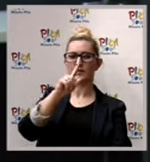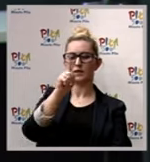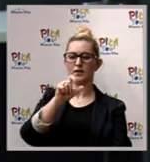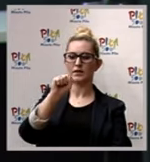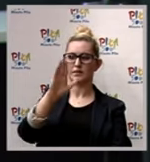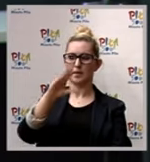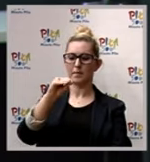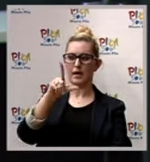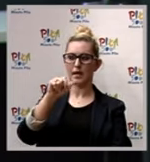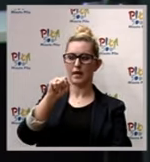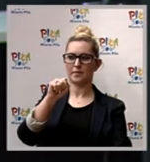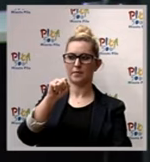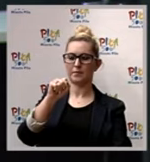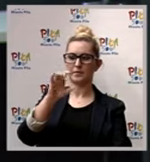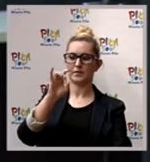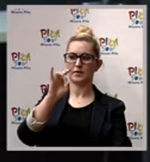Grażyna Wysocka-Budzińska.